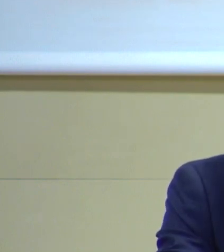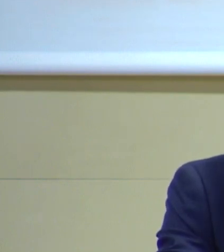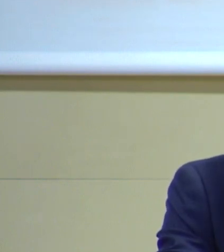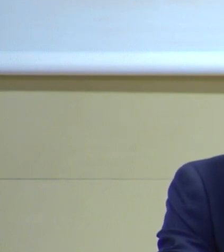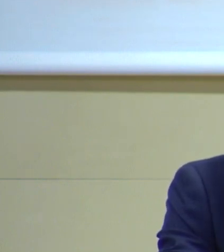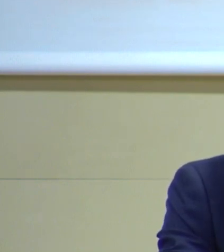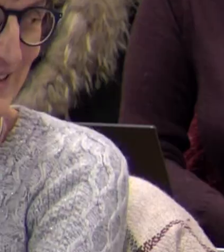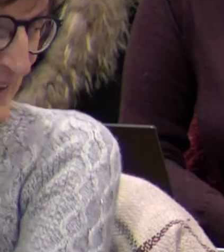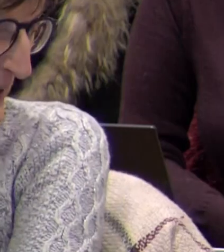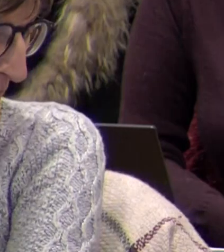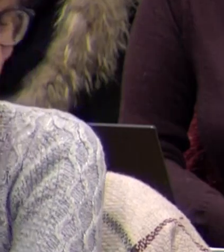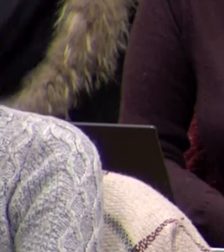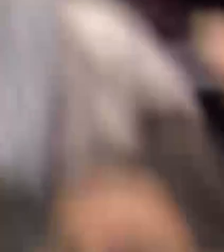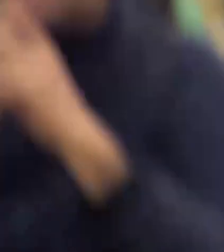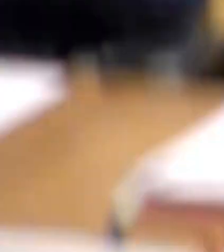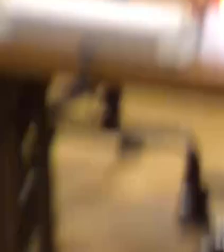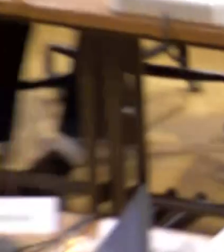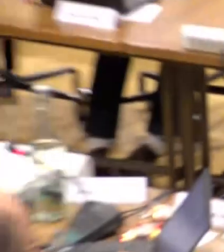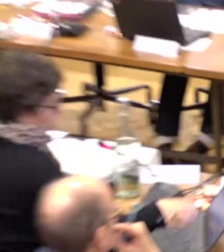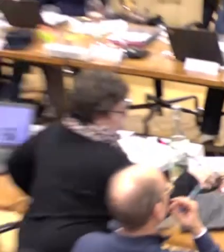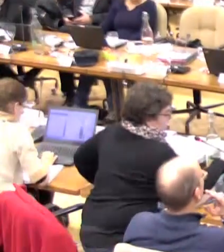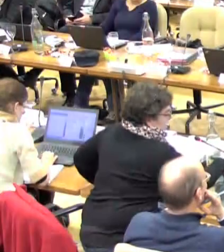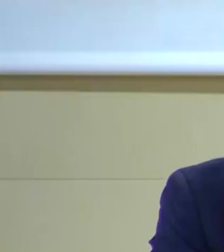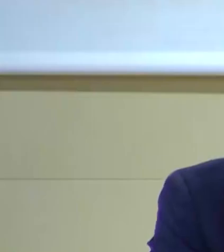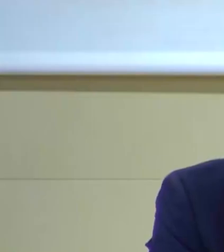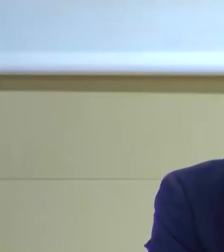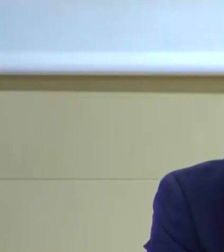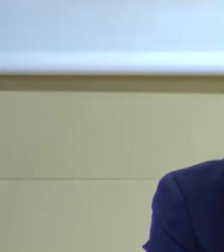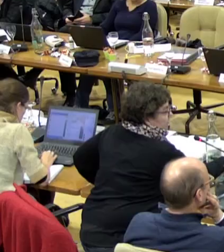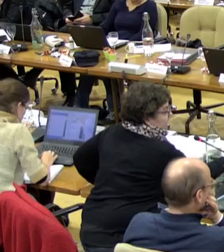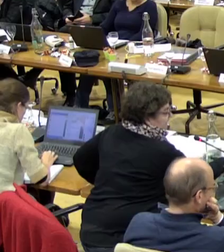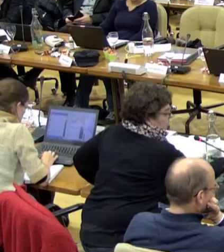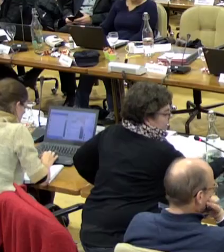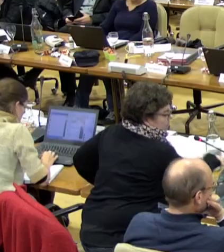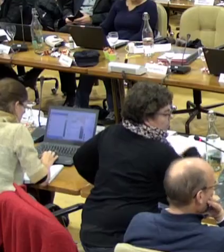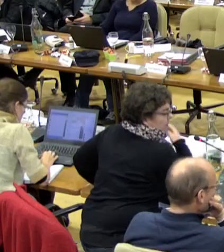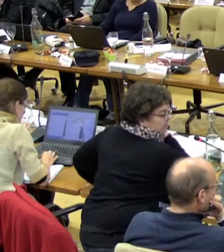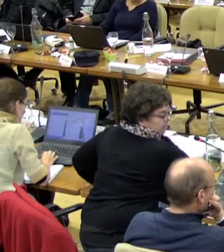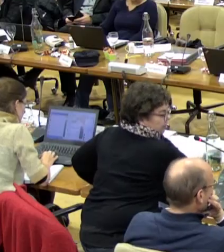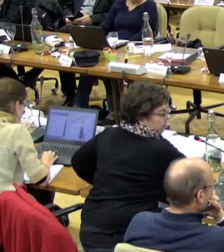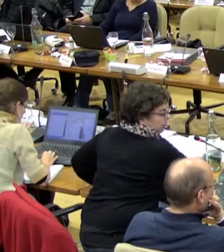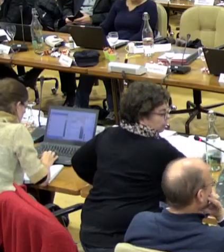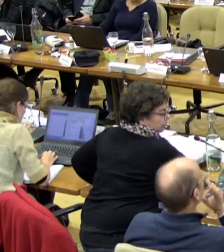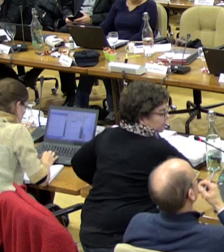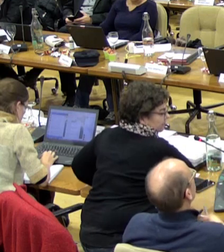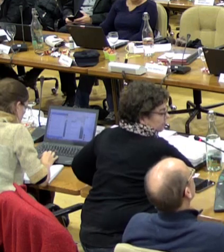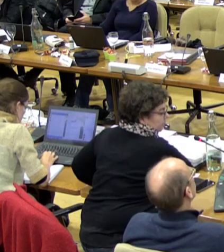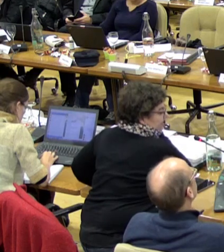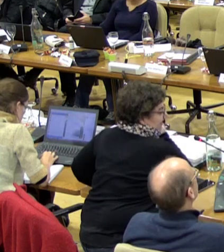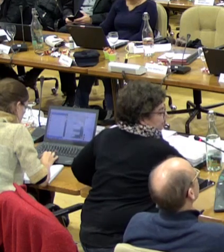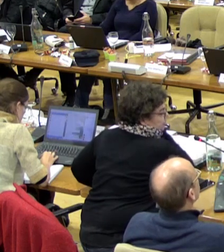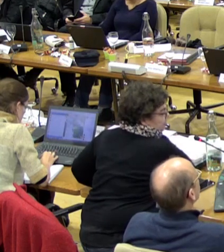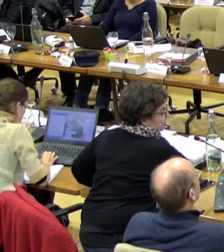l'autre sur l'autre partie du rapport ou effectivement on parle du la réhabilitation du théâtre prémol donc cette